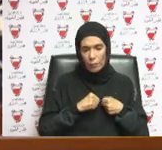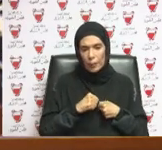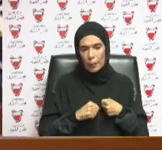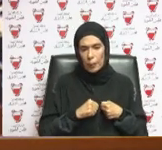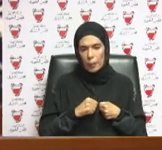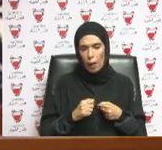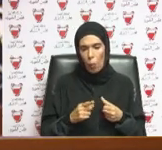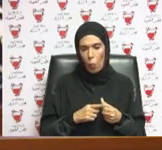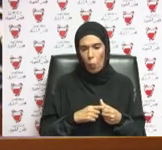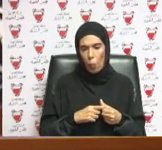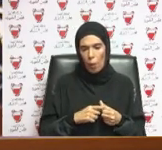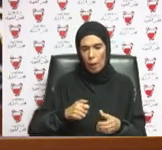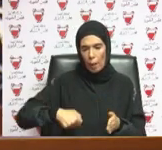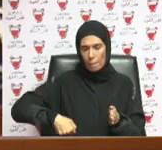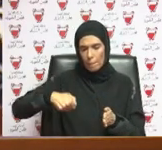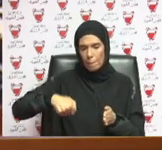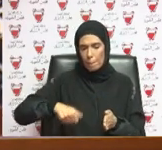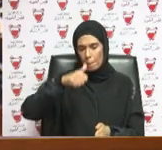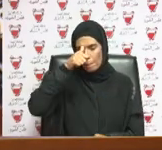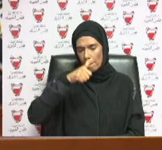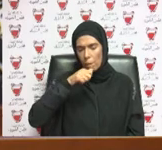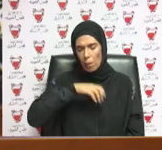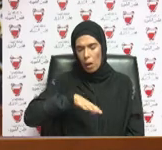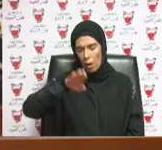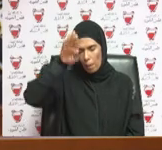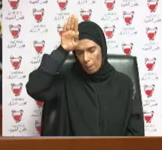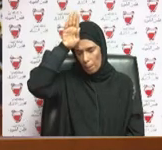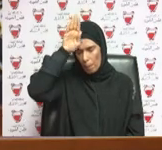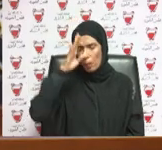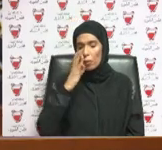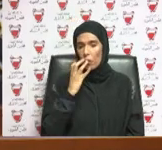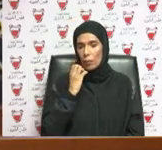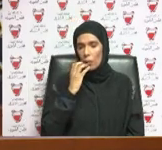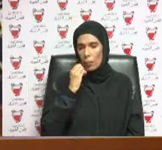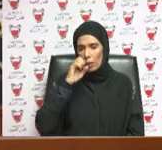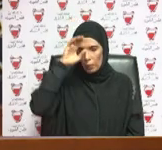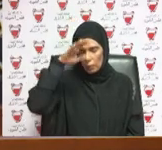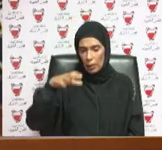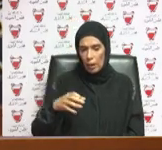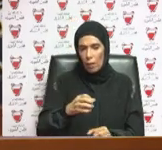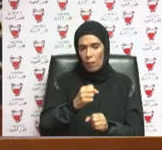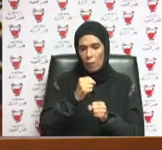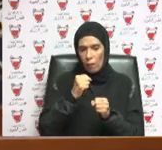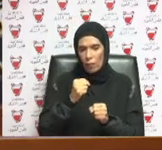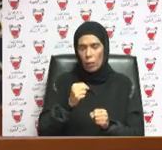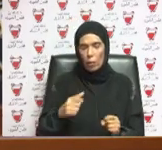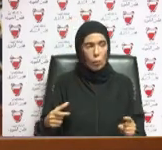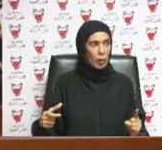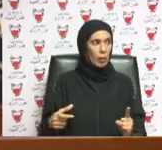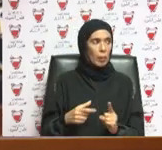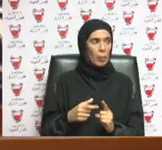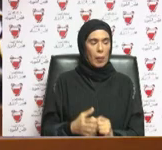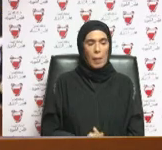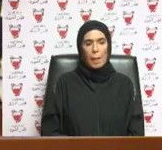المقام السامي سيدي صاحب الجلالة الملك حمد بن عيسى آل خليفة ملك البلاد المفدى حفظه الله